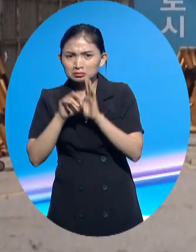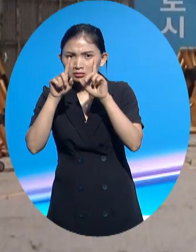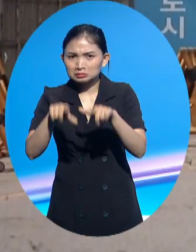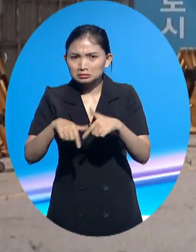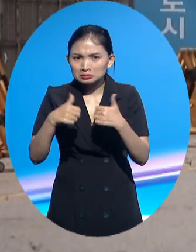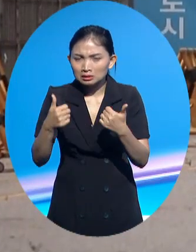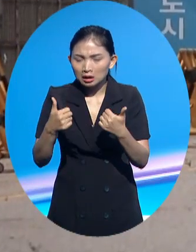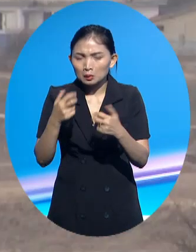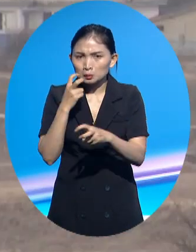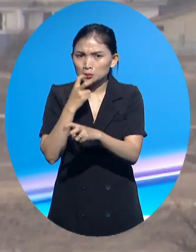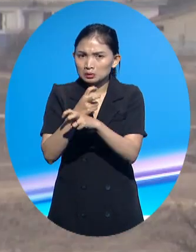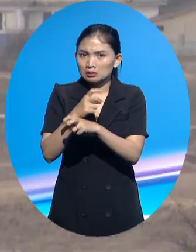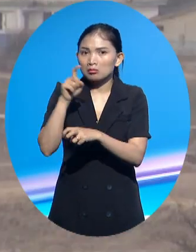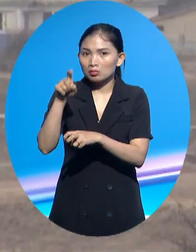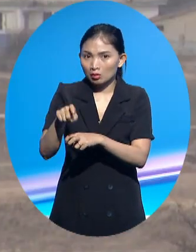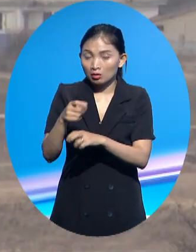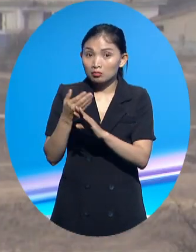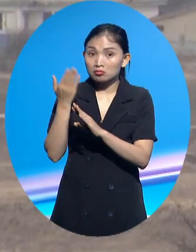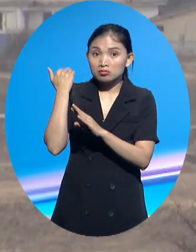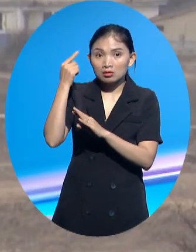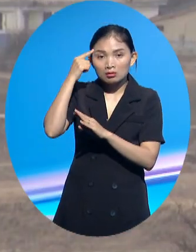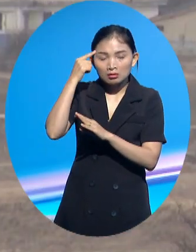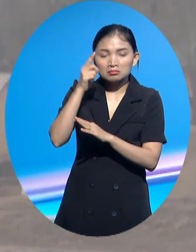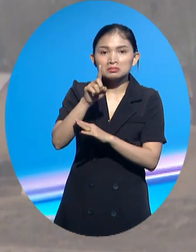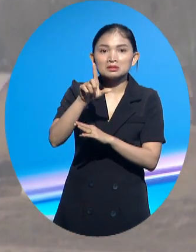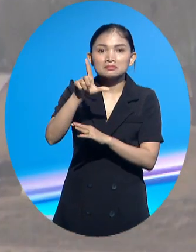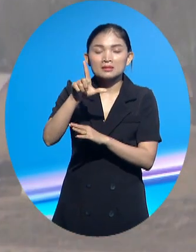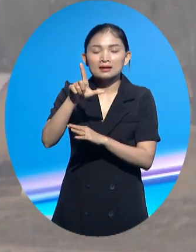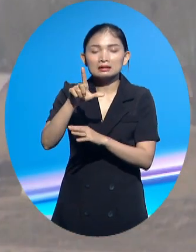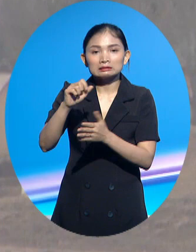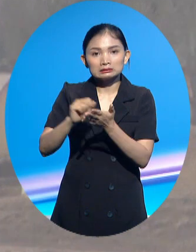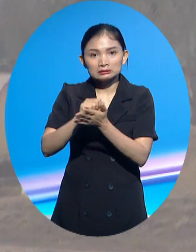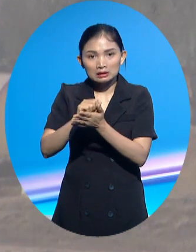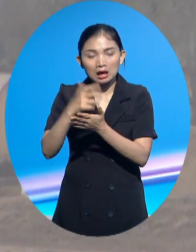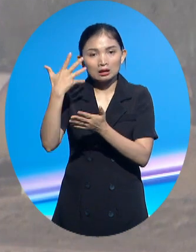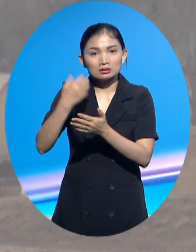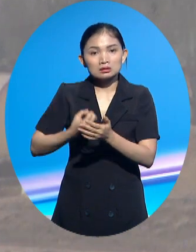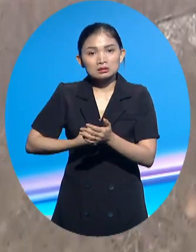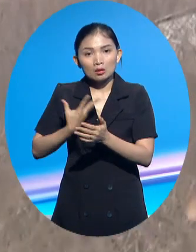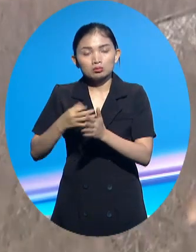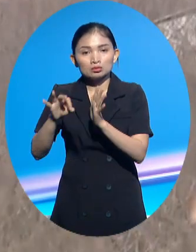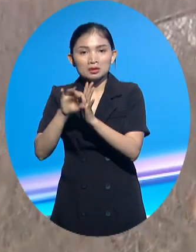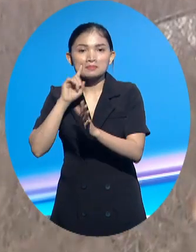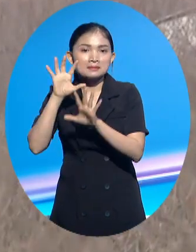viên Mỹ bị giam ở Triều Tiên trong 17 tháng và qua đời khi đang hôn mê không lâu sau khi trở về Mỹ vào năm 2017